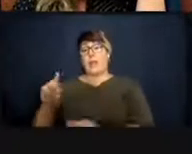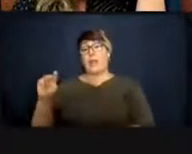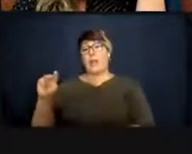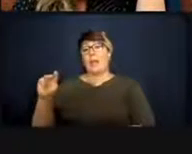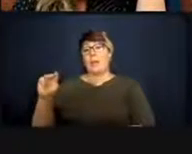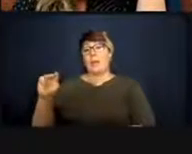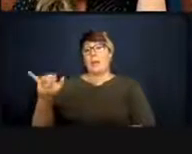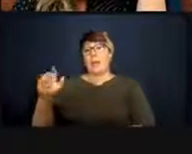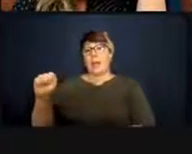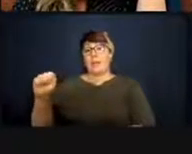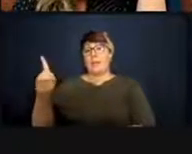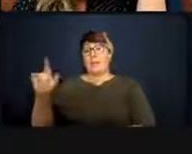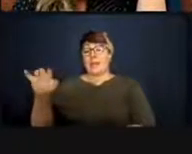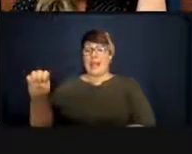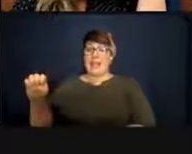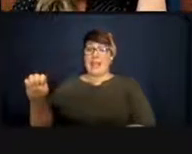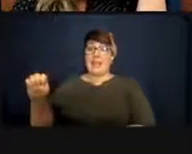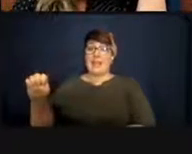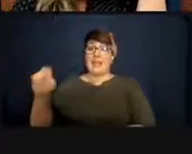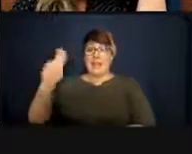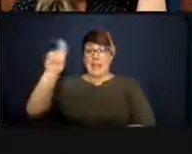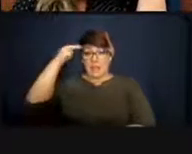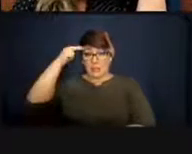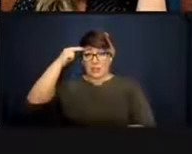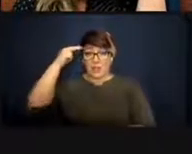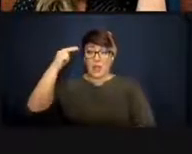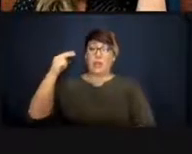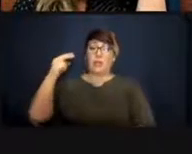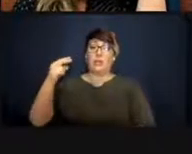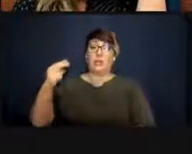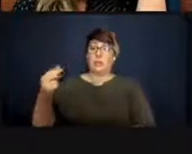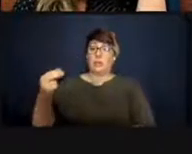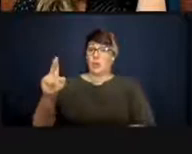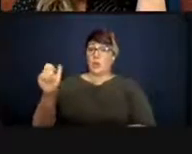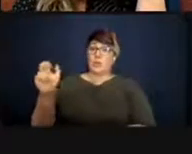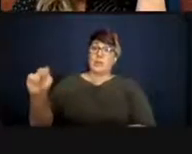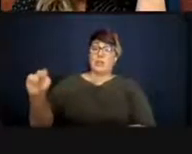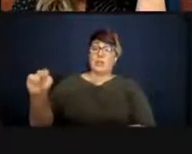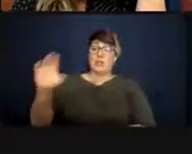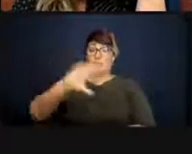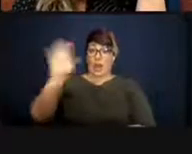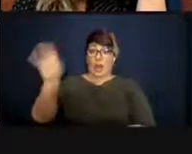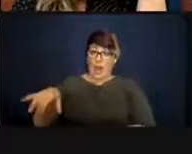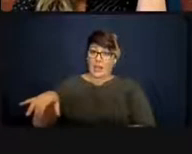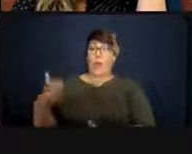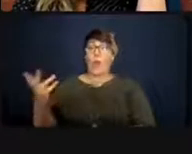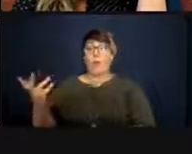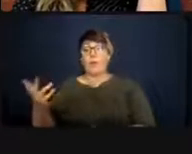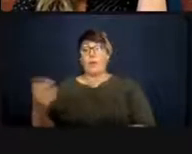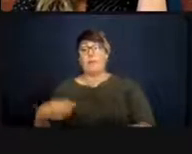katika wilaya kubwa sana Chicago, na